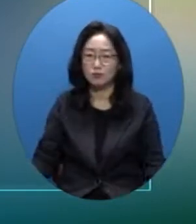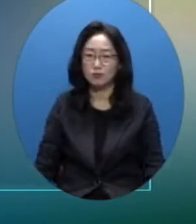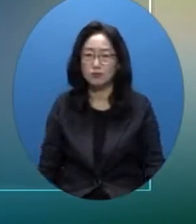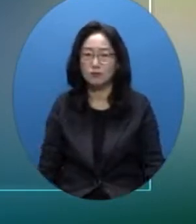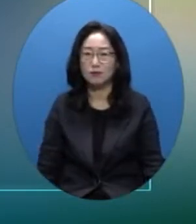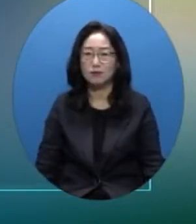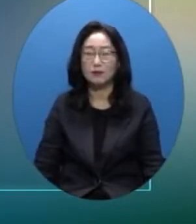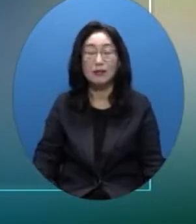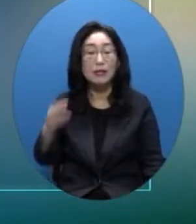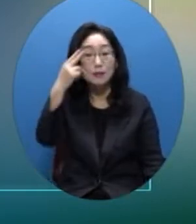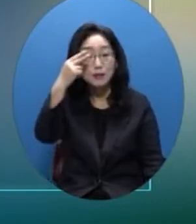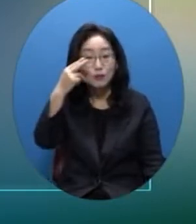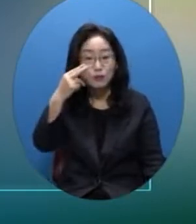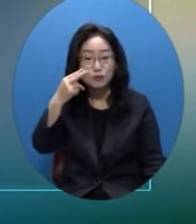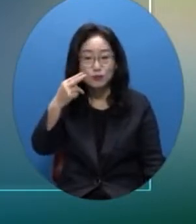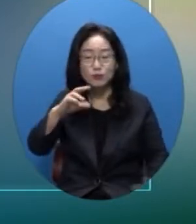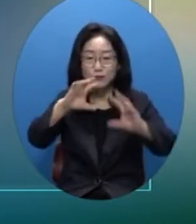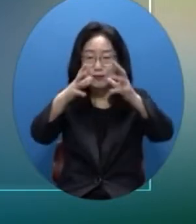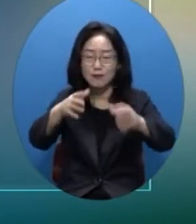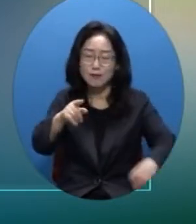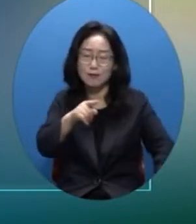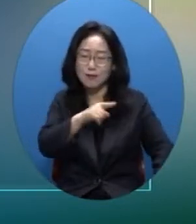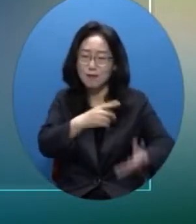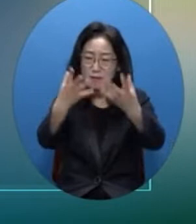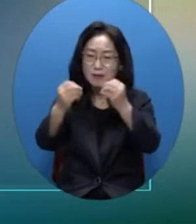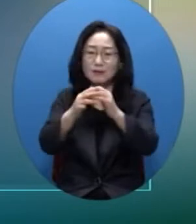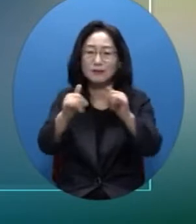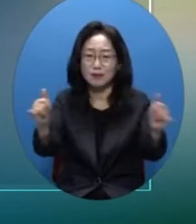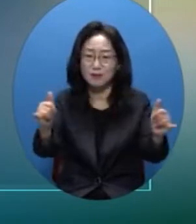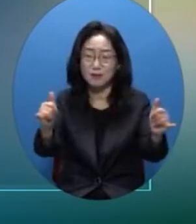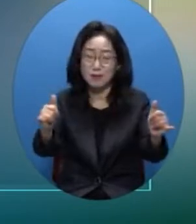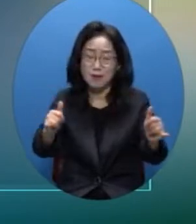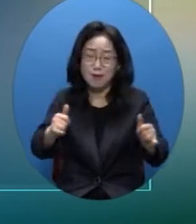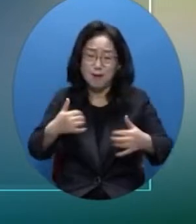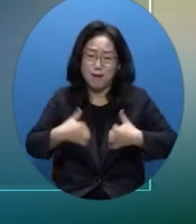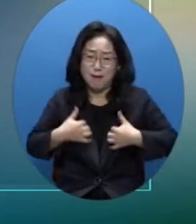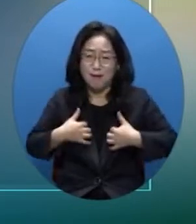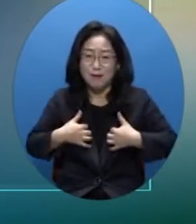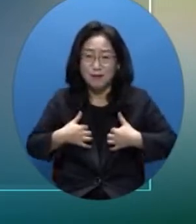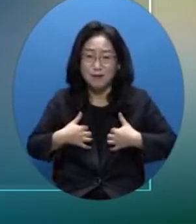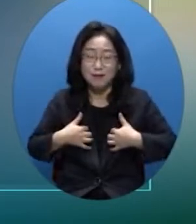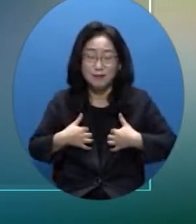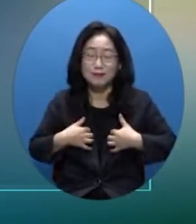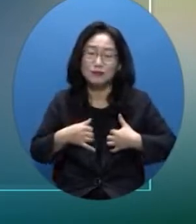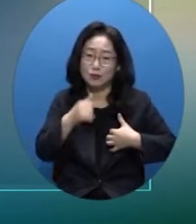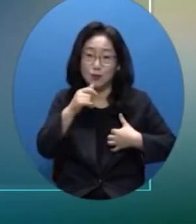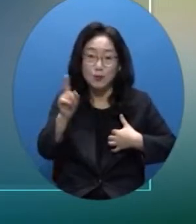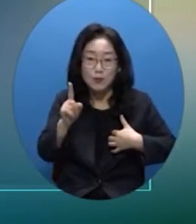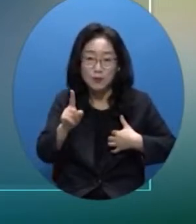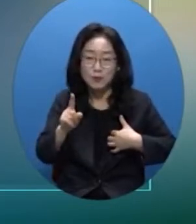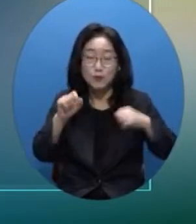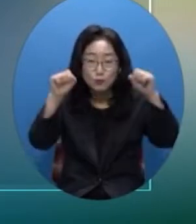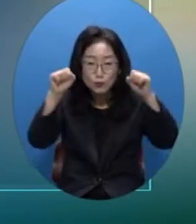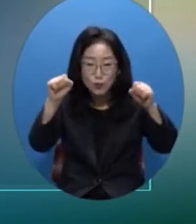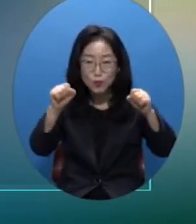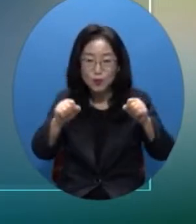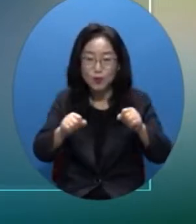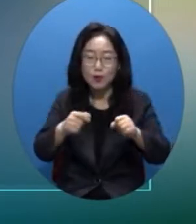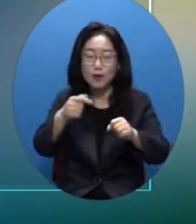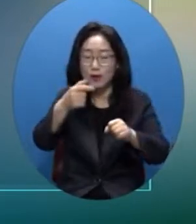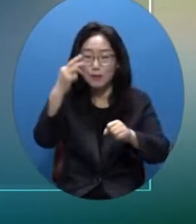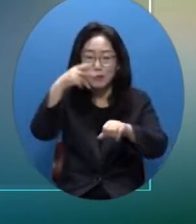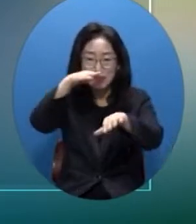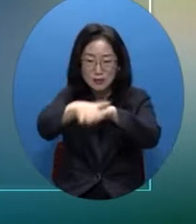미국에서 제일 많은 사람들이 보고 전락한 스포츠가 미식축구 인데